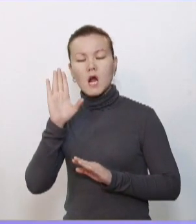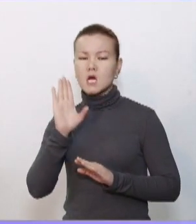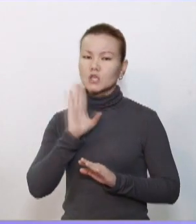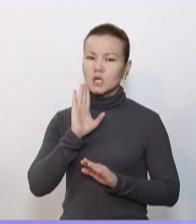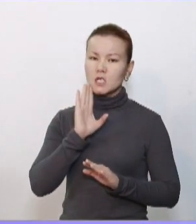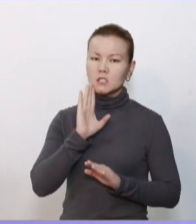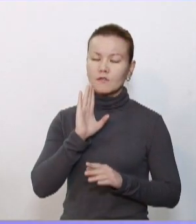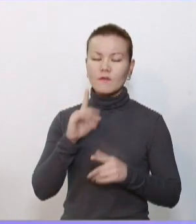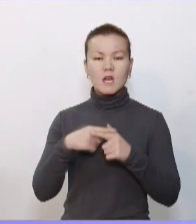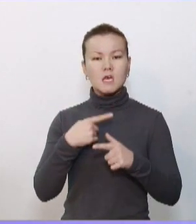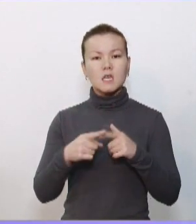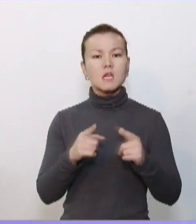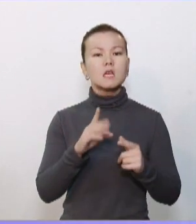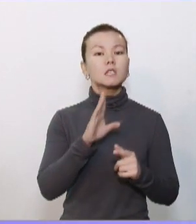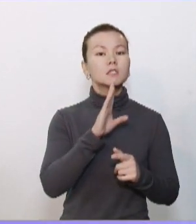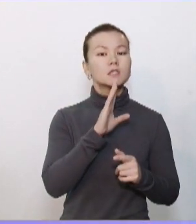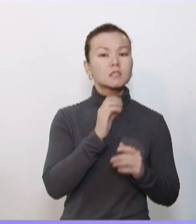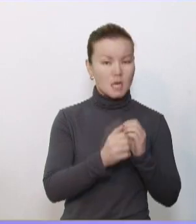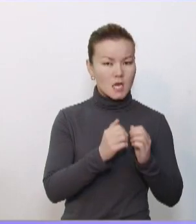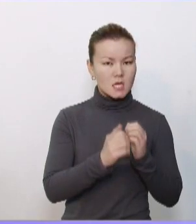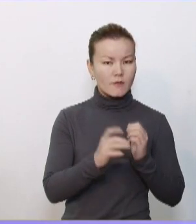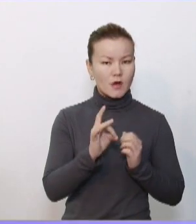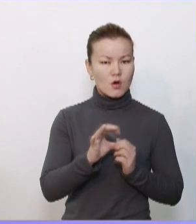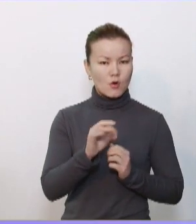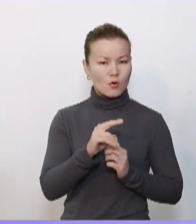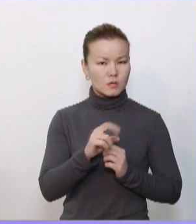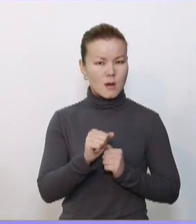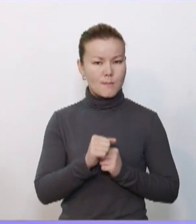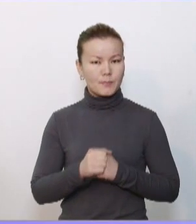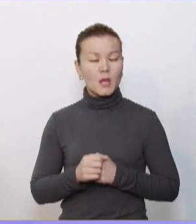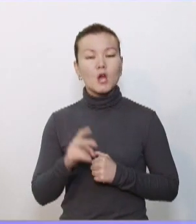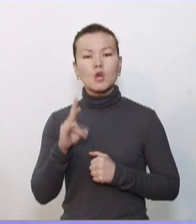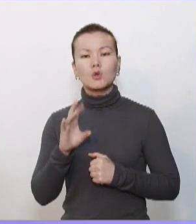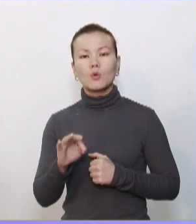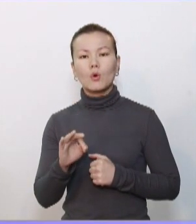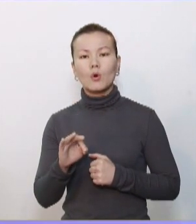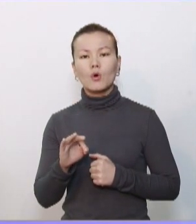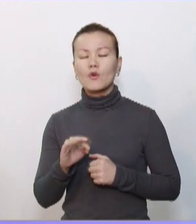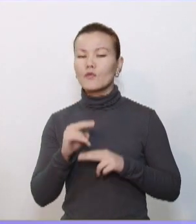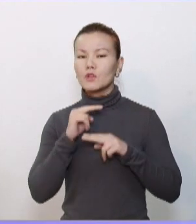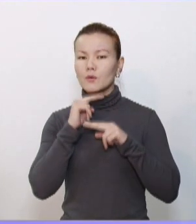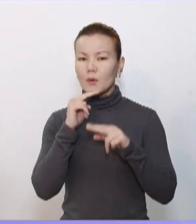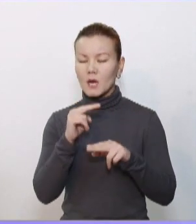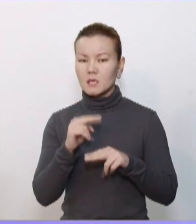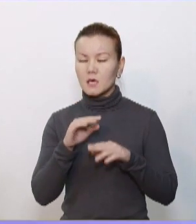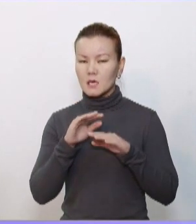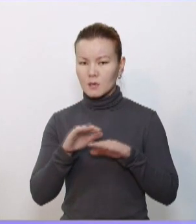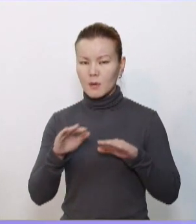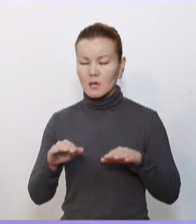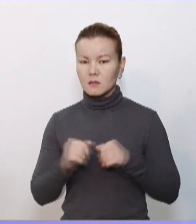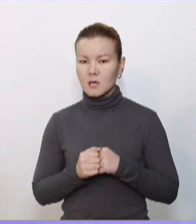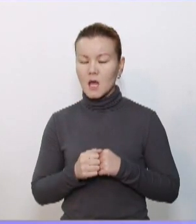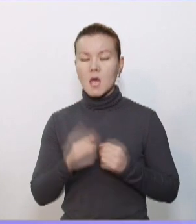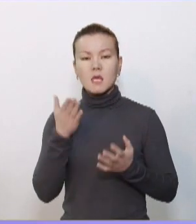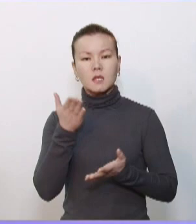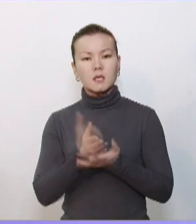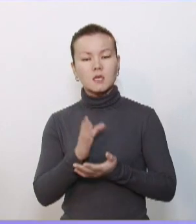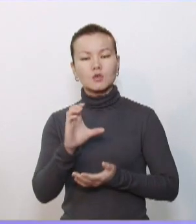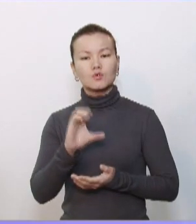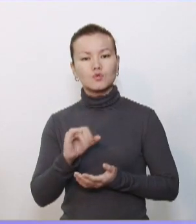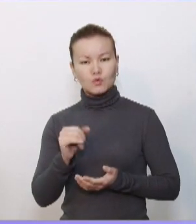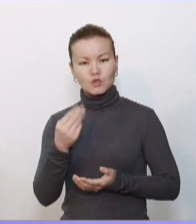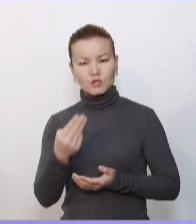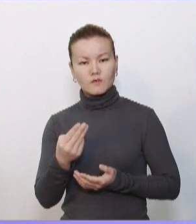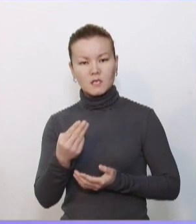женского или среднего рода. Но, внимание, ребята, есть